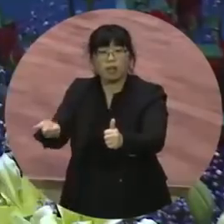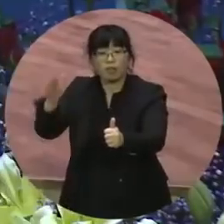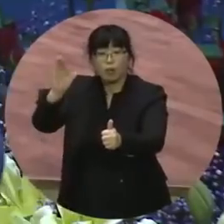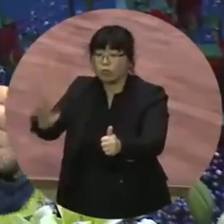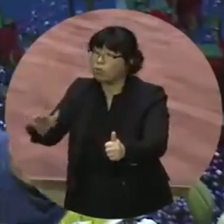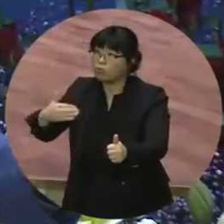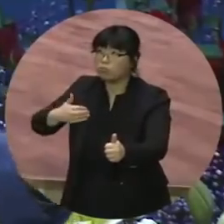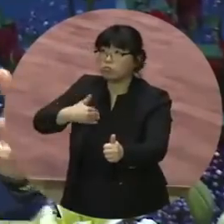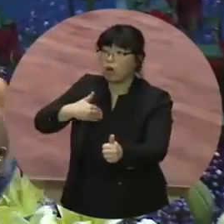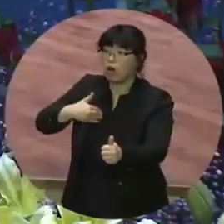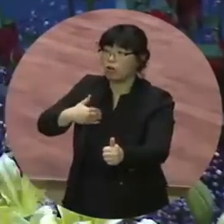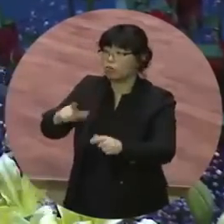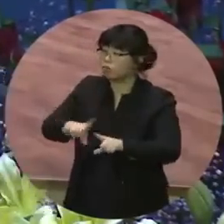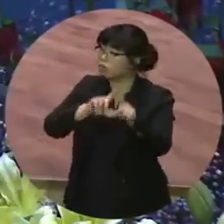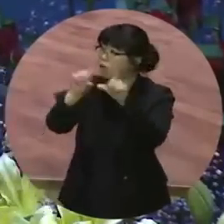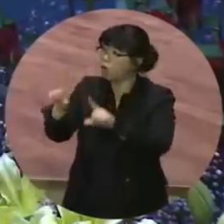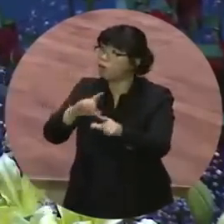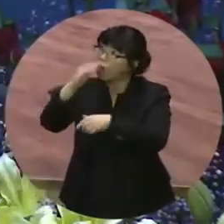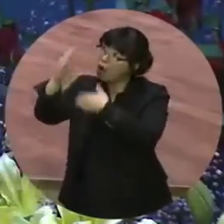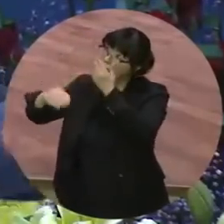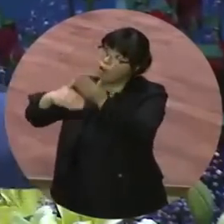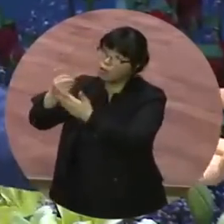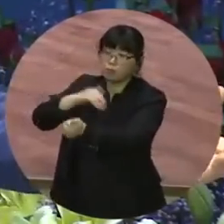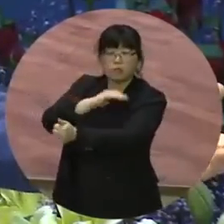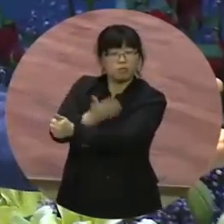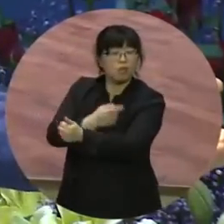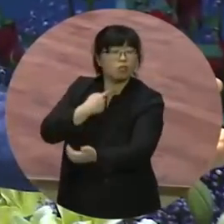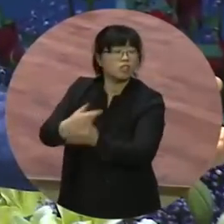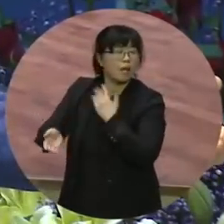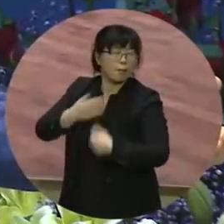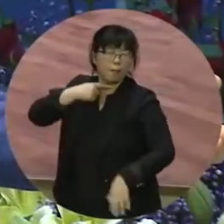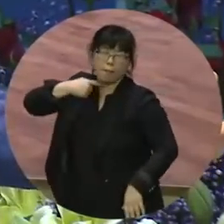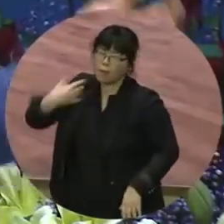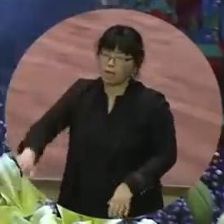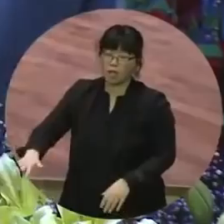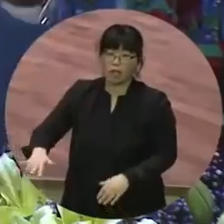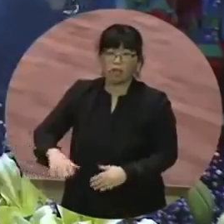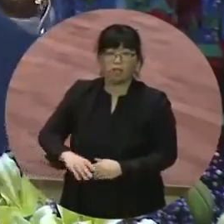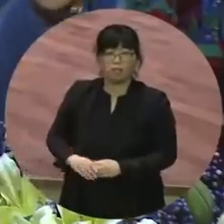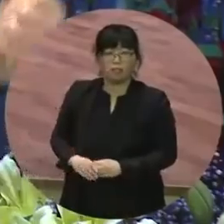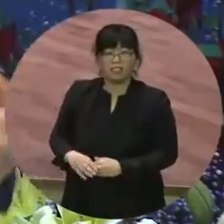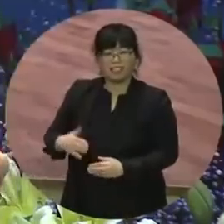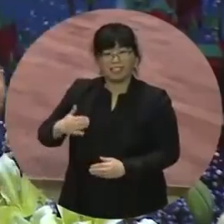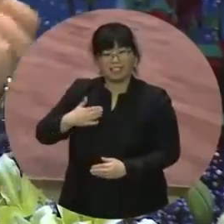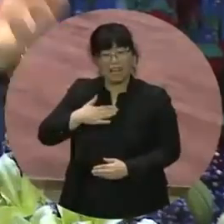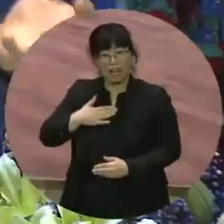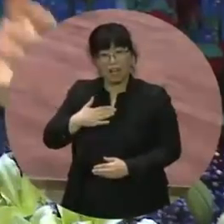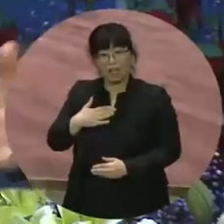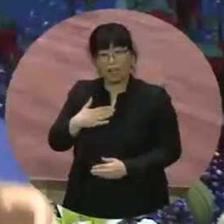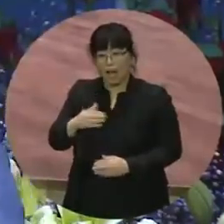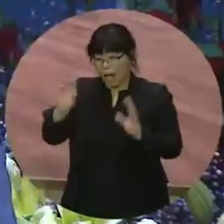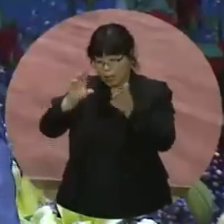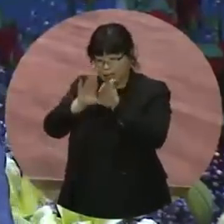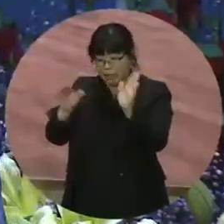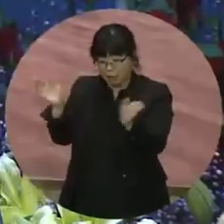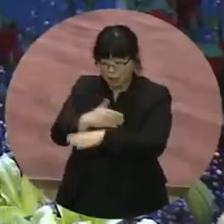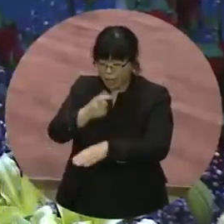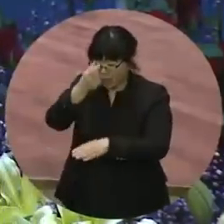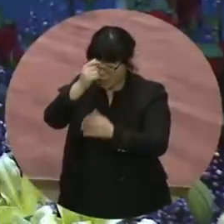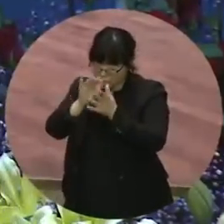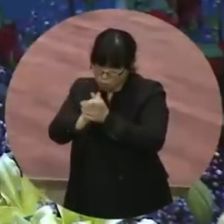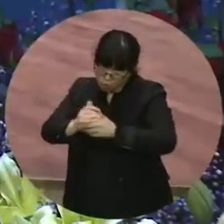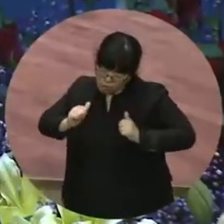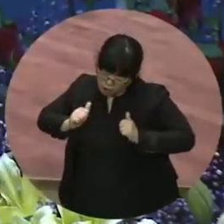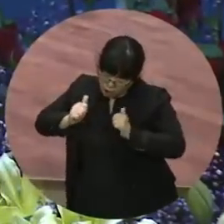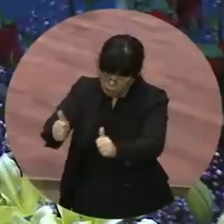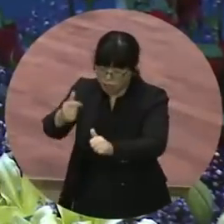하나도 내 삶 속에 하나님 능력을 체험하지 못했다. 그렇게 기도하고 그렇게 내가 하는데 아무 체험